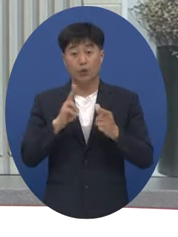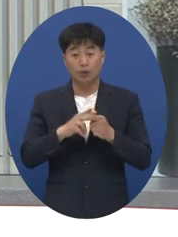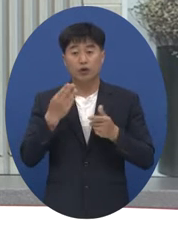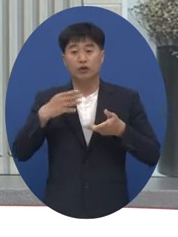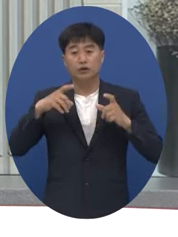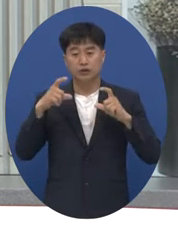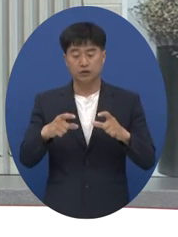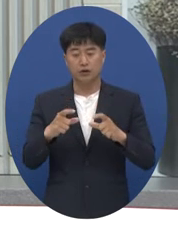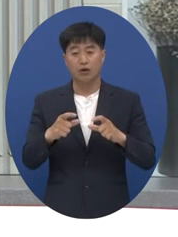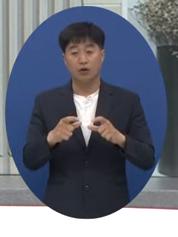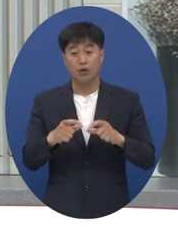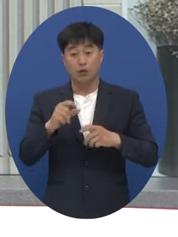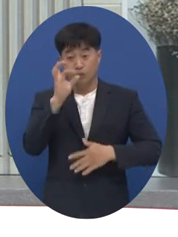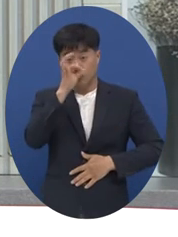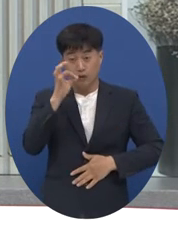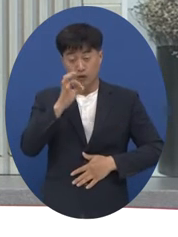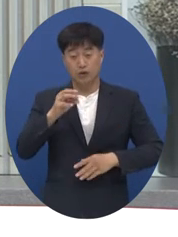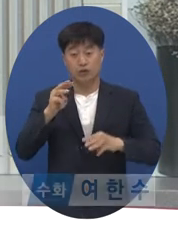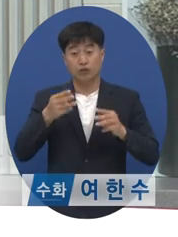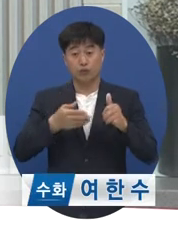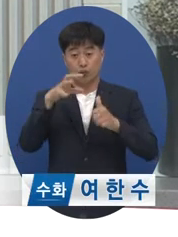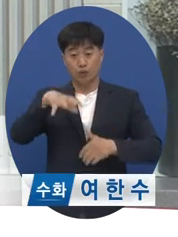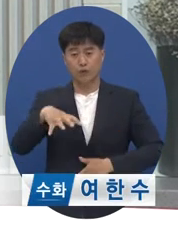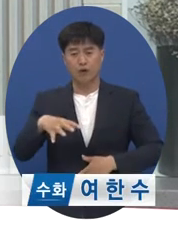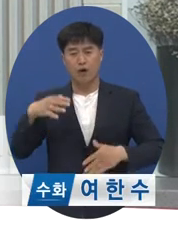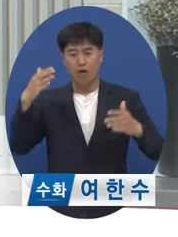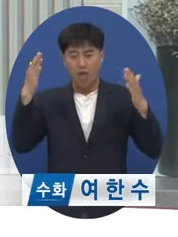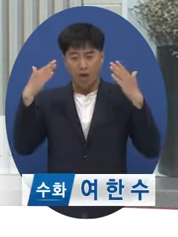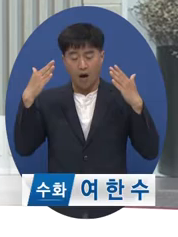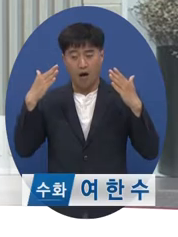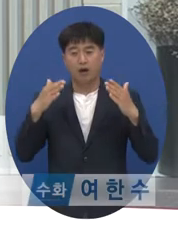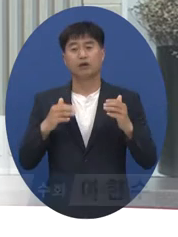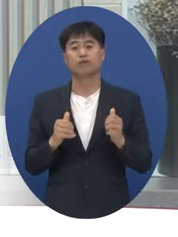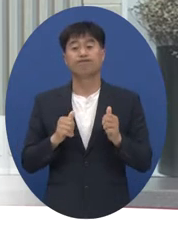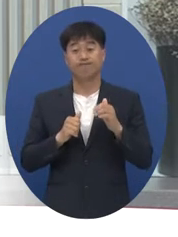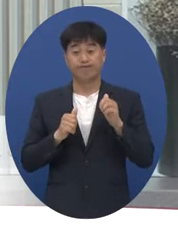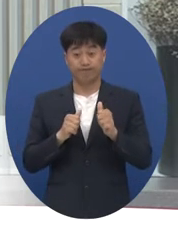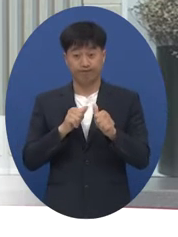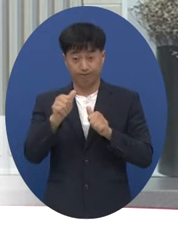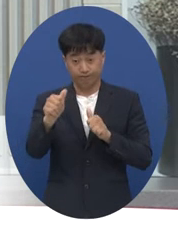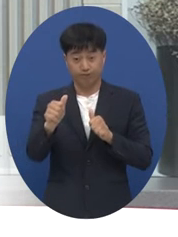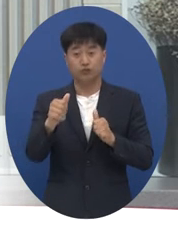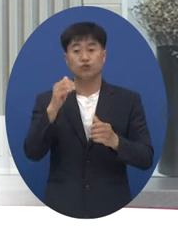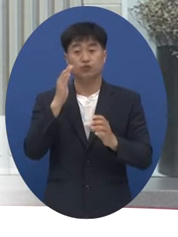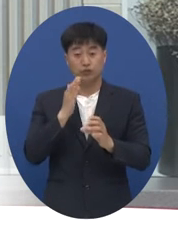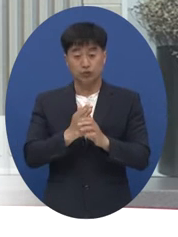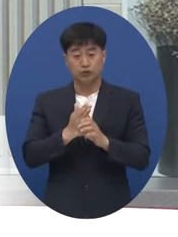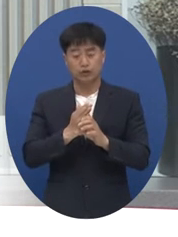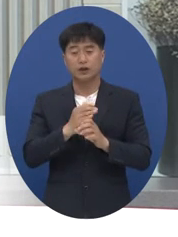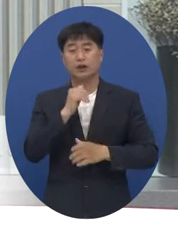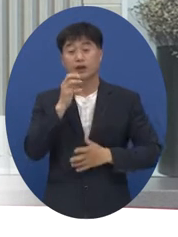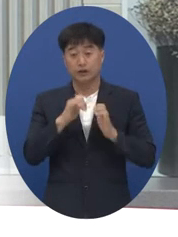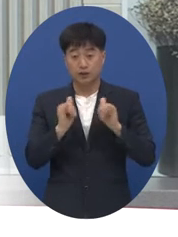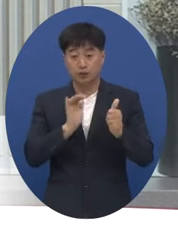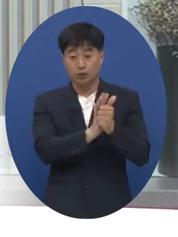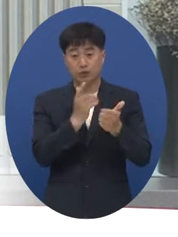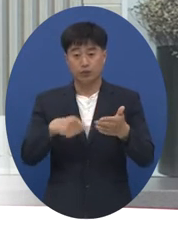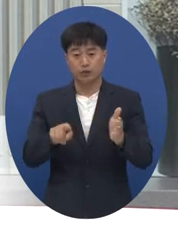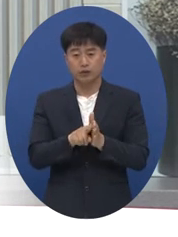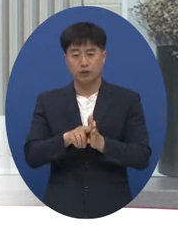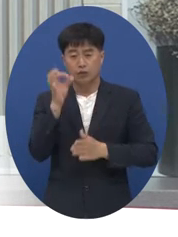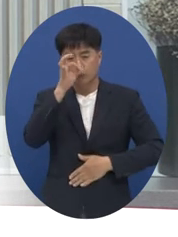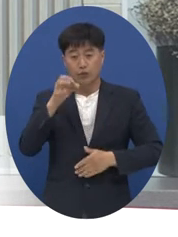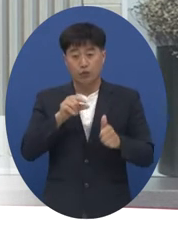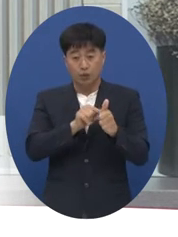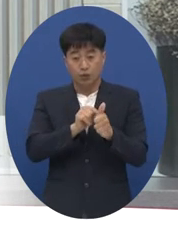경기도와 경기지역 한돈 농가가 한여름 무더위를 힘겹게 이겨내고 있는 소외계층 이웃을 돕고자 돼지고기 나눔을